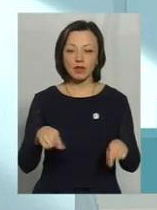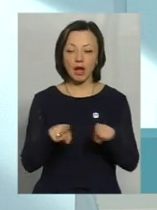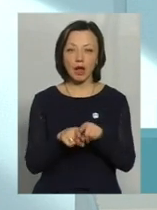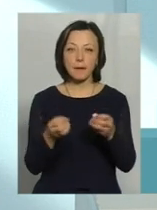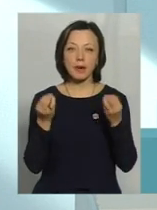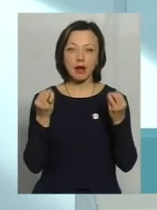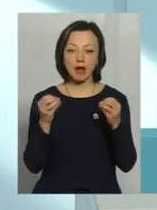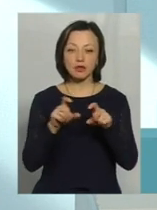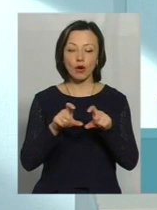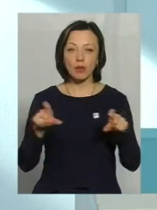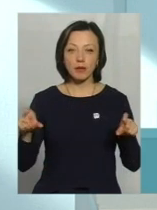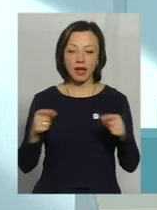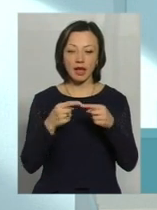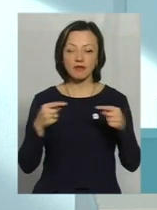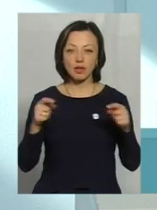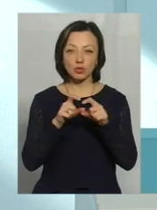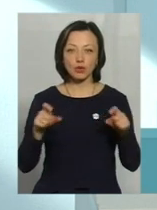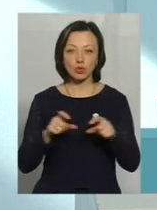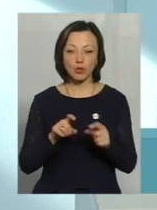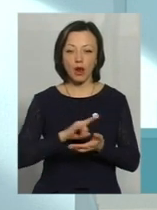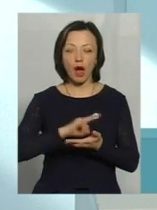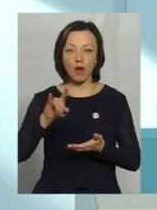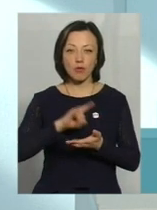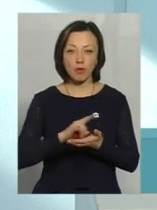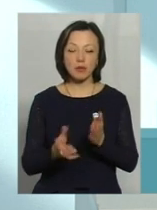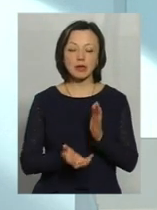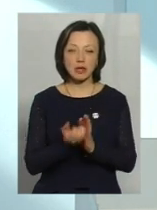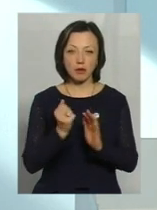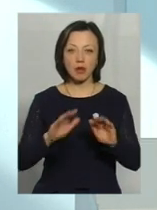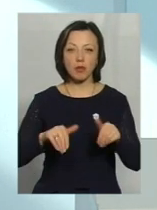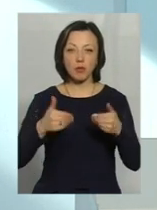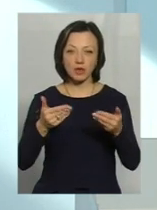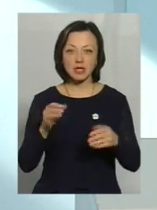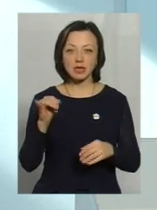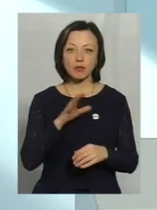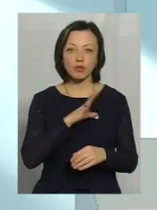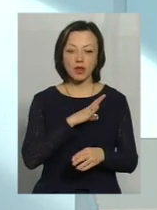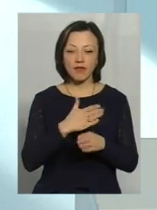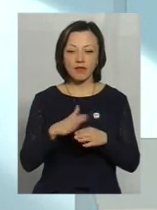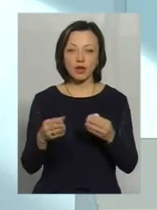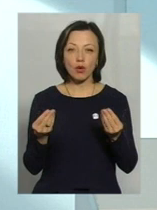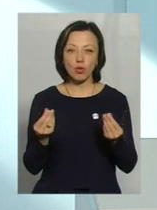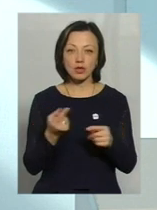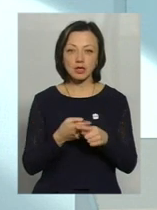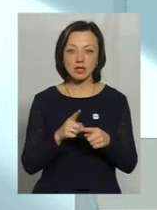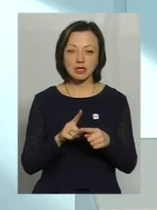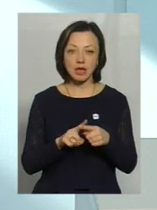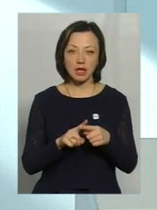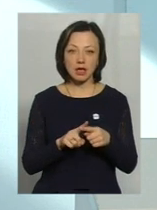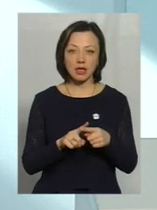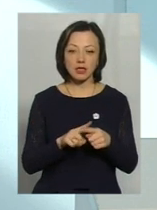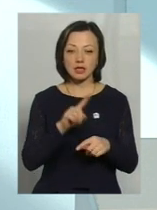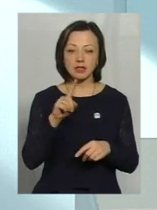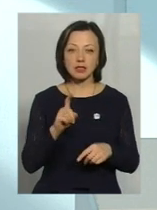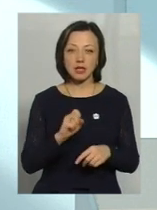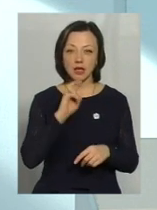прекрасний об'єкт інфраструктури, як аеропорт. Вони підтримали пропозиції і були виділені кошти, а це мало небагато, за 2